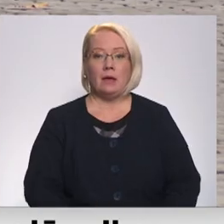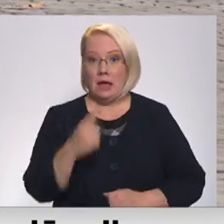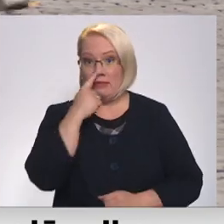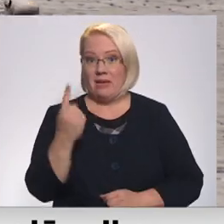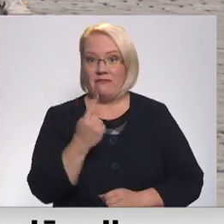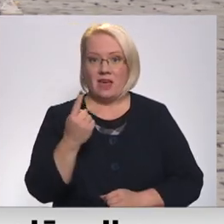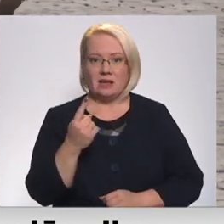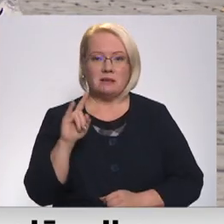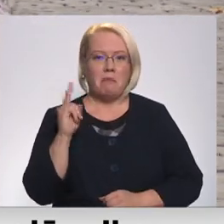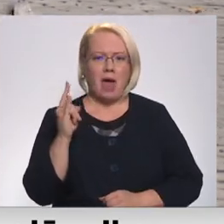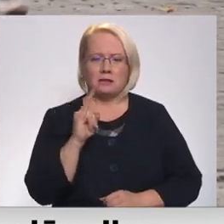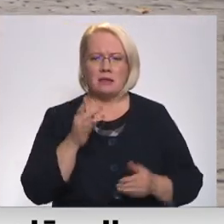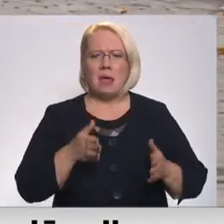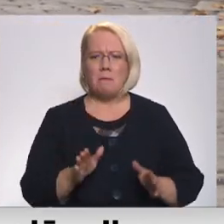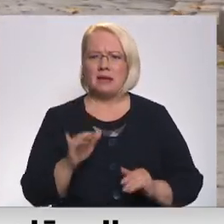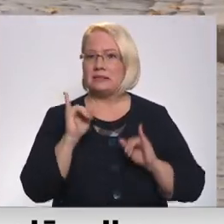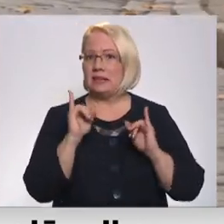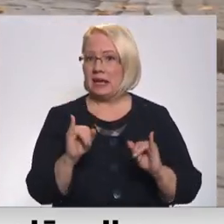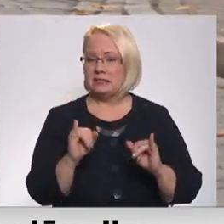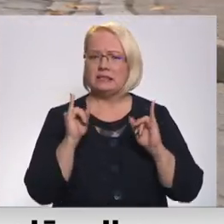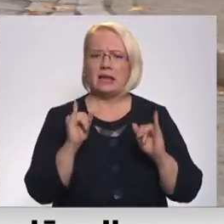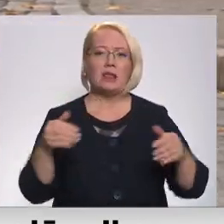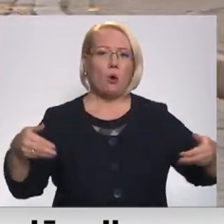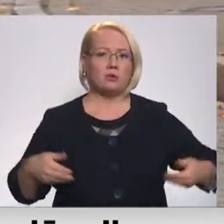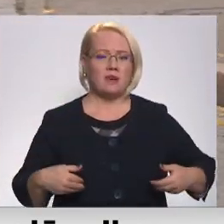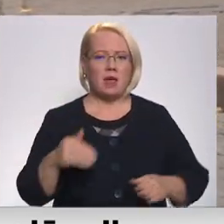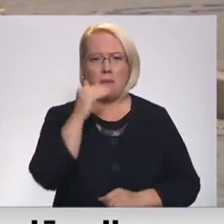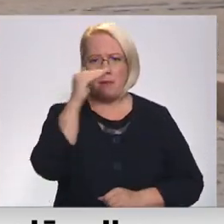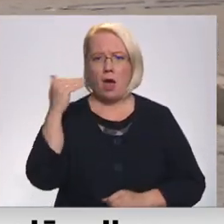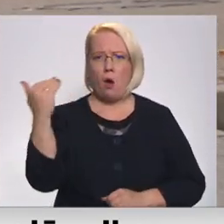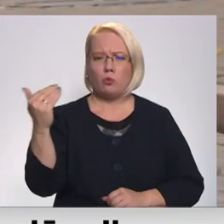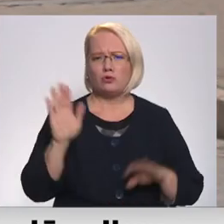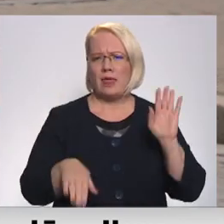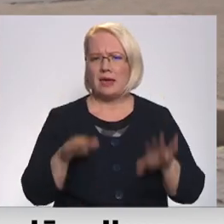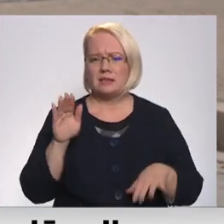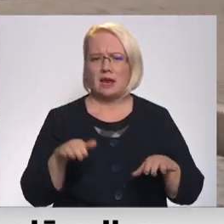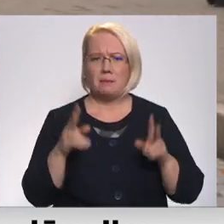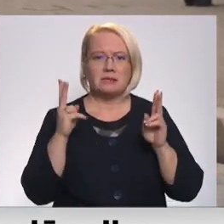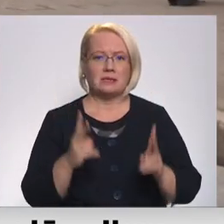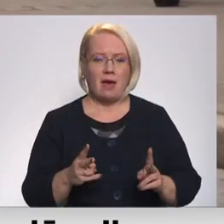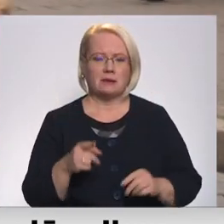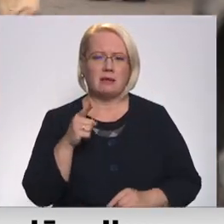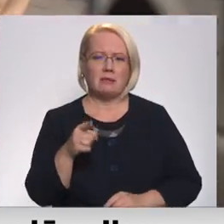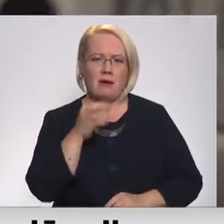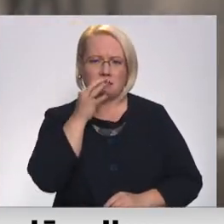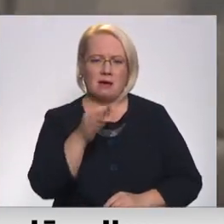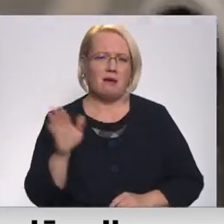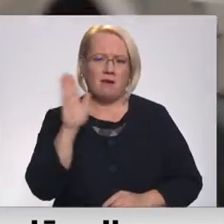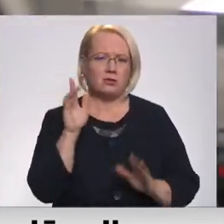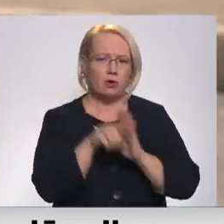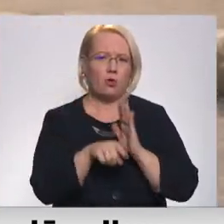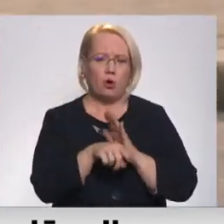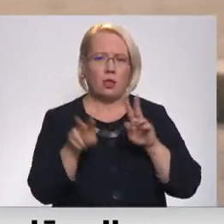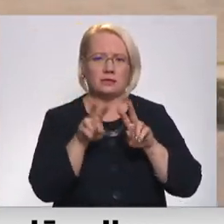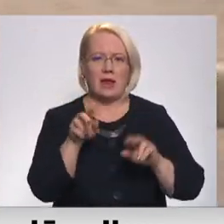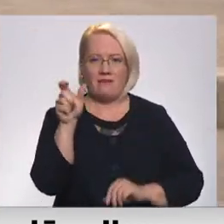Neviens bērns nepiedzims slikts. Slikta uzvedība ir pieaugušo neizdarības sekas, ir pārliecināti valsts kontroles